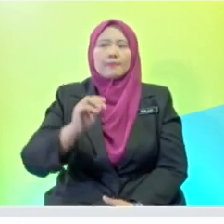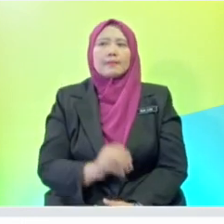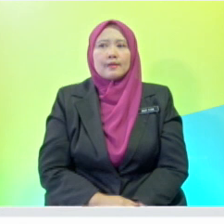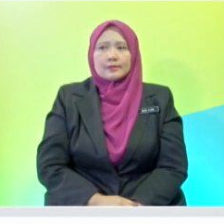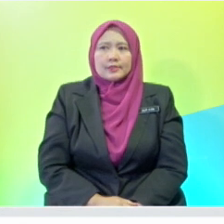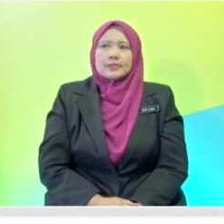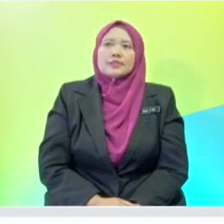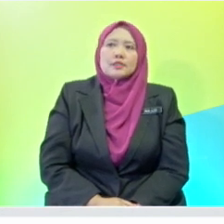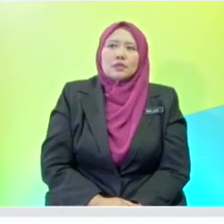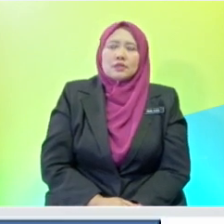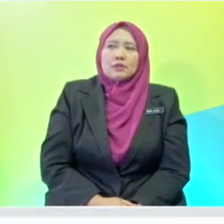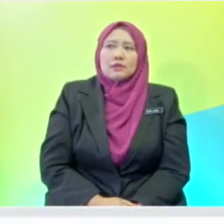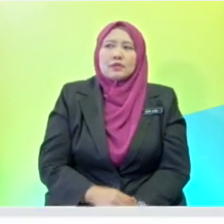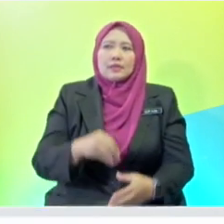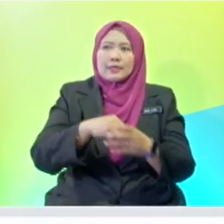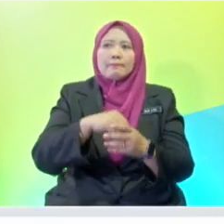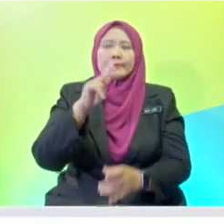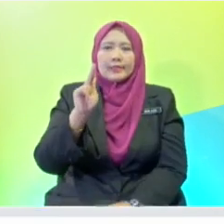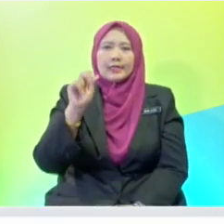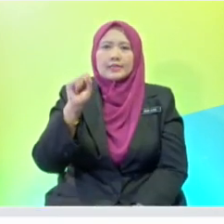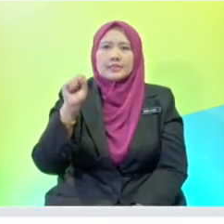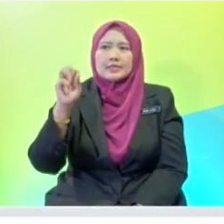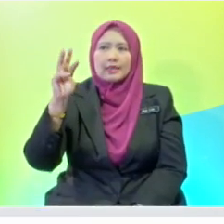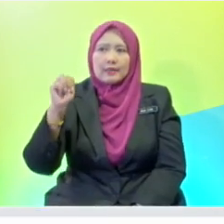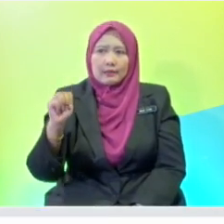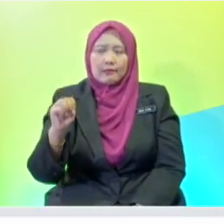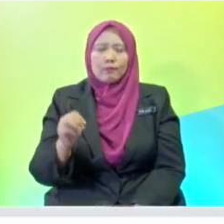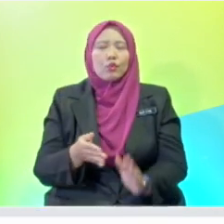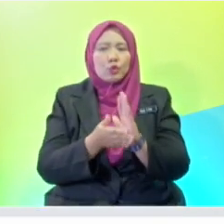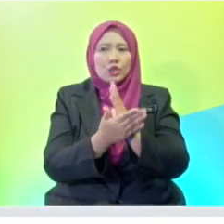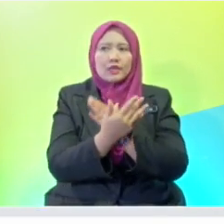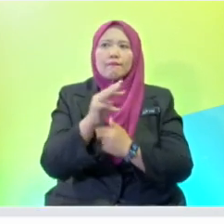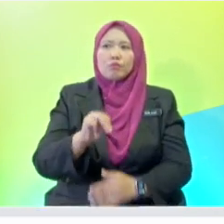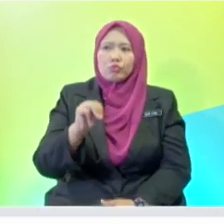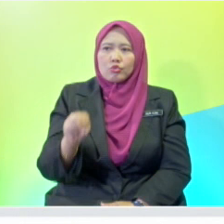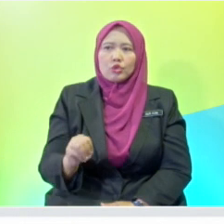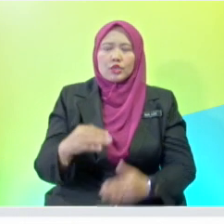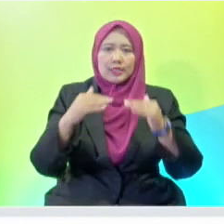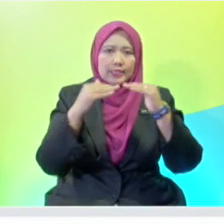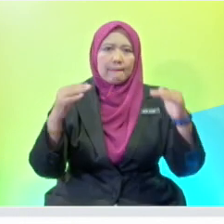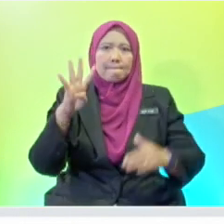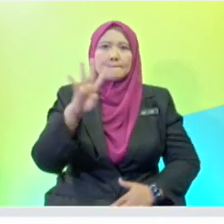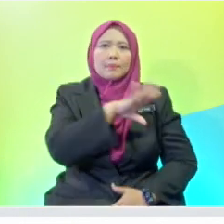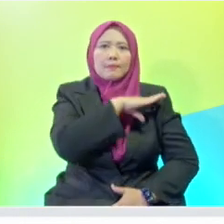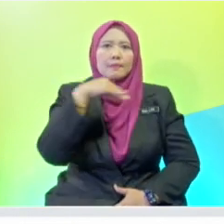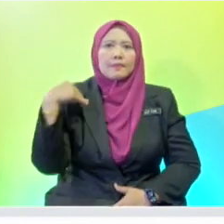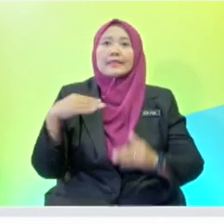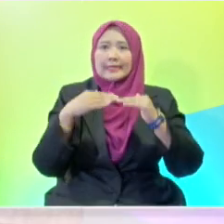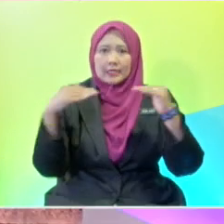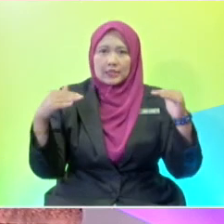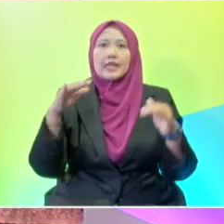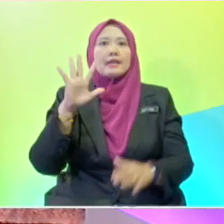pentaran qssm ya yang digunakan oleh murid-murid tingkatan 4 dan tingkatan 5 Oke